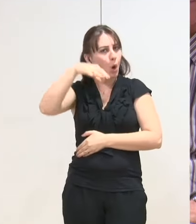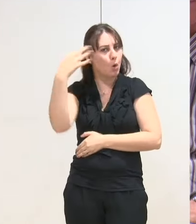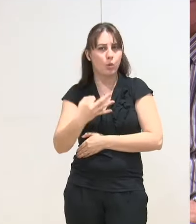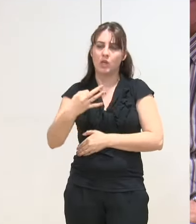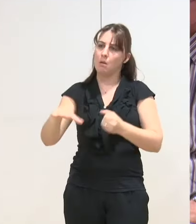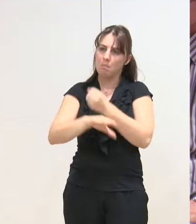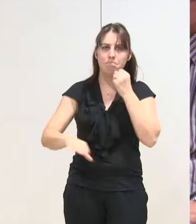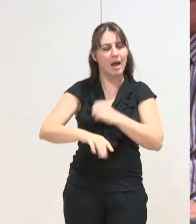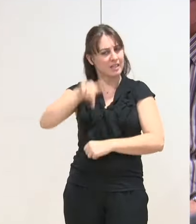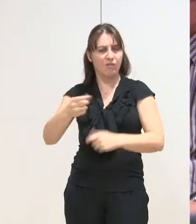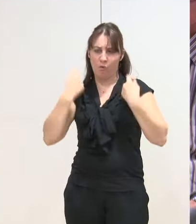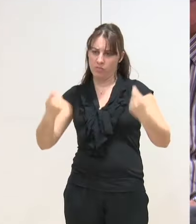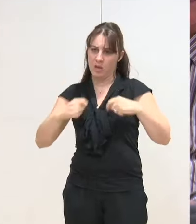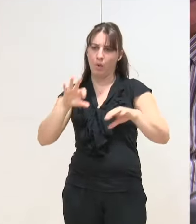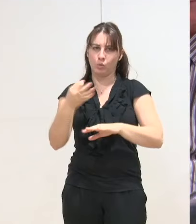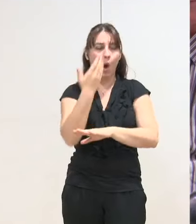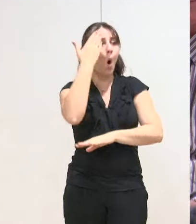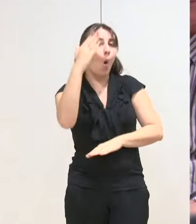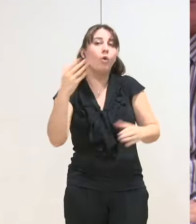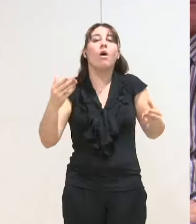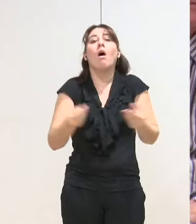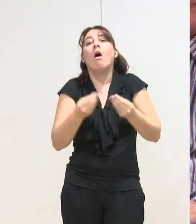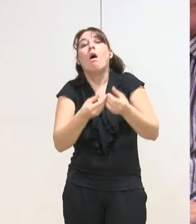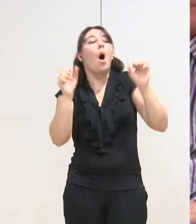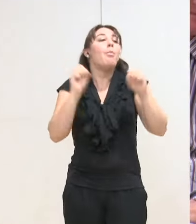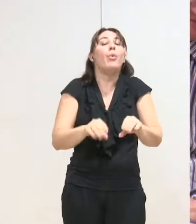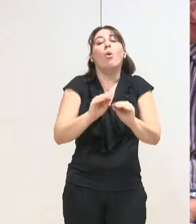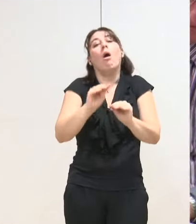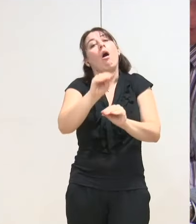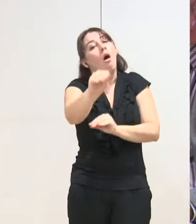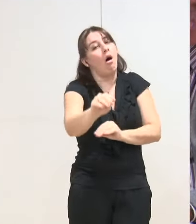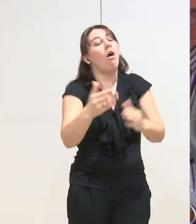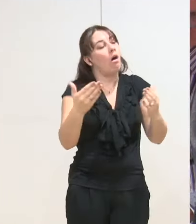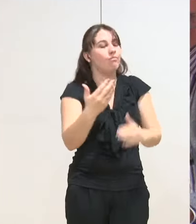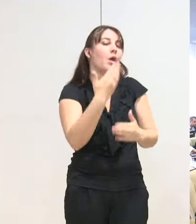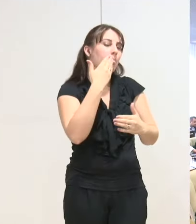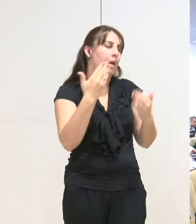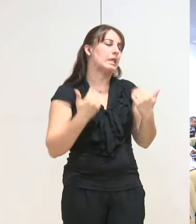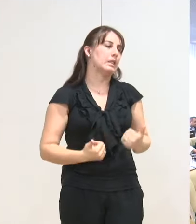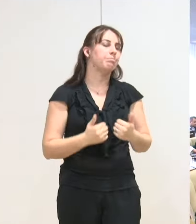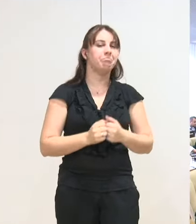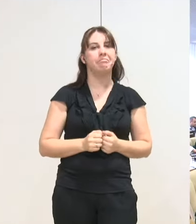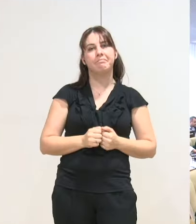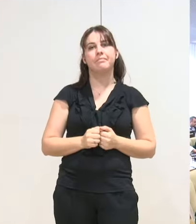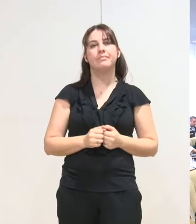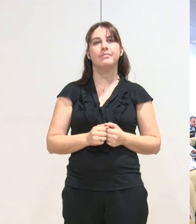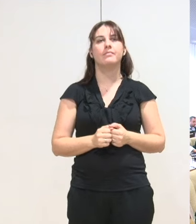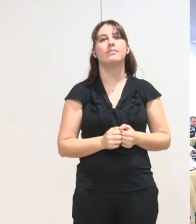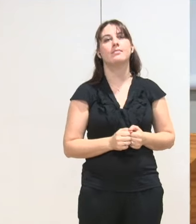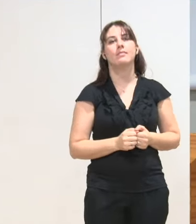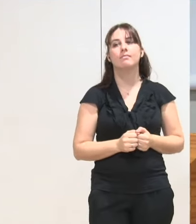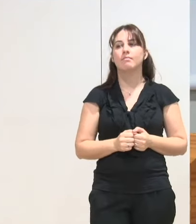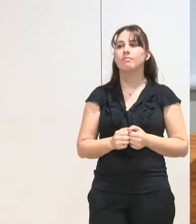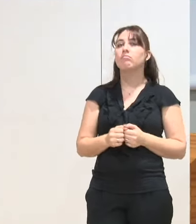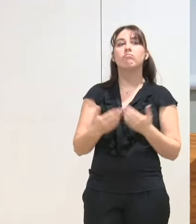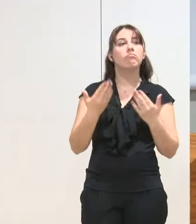nécessaires et d'autres qui malheureusement peuvent peut-être un petit peu attendre je vous en remercie est-ce